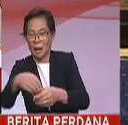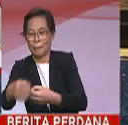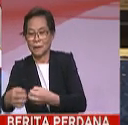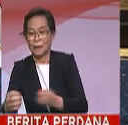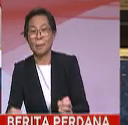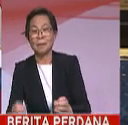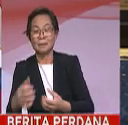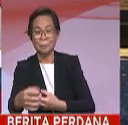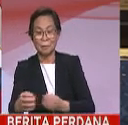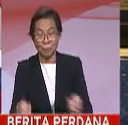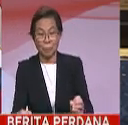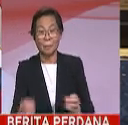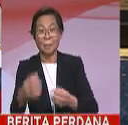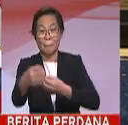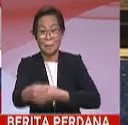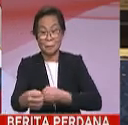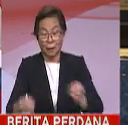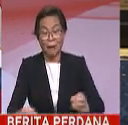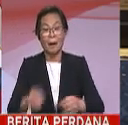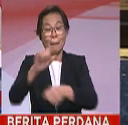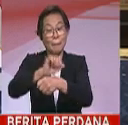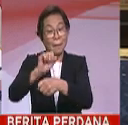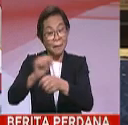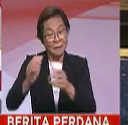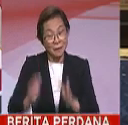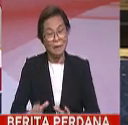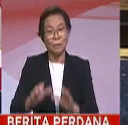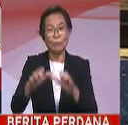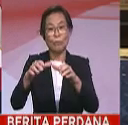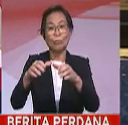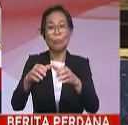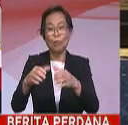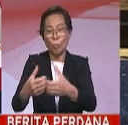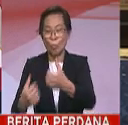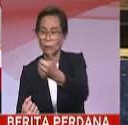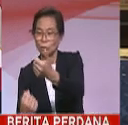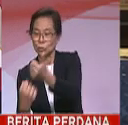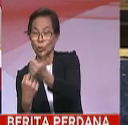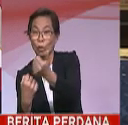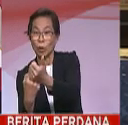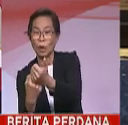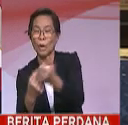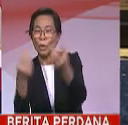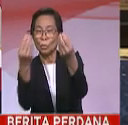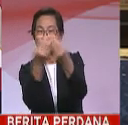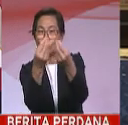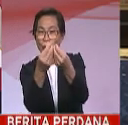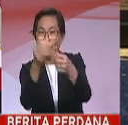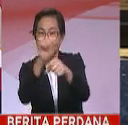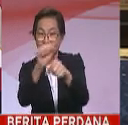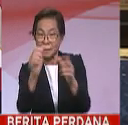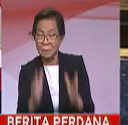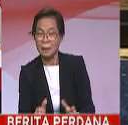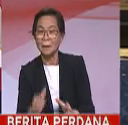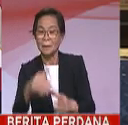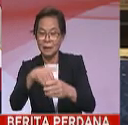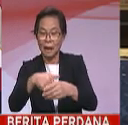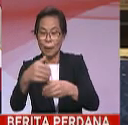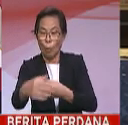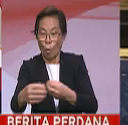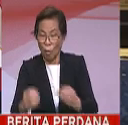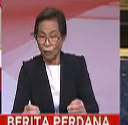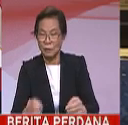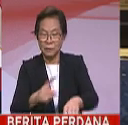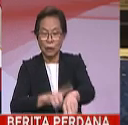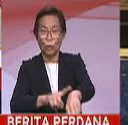pejabat, manakala bagi pekerja dalam kumpulan sokongan, jumlah pekerja yang diperlukan pada